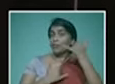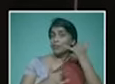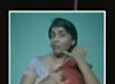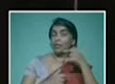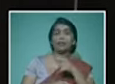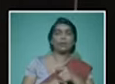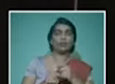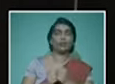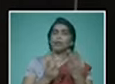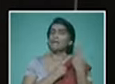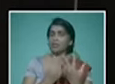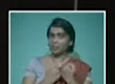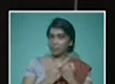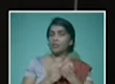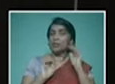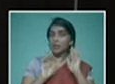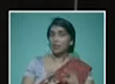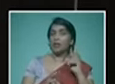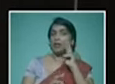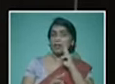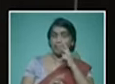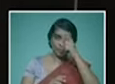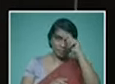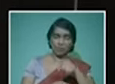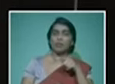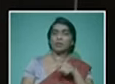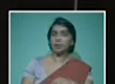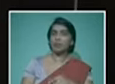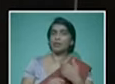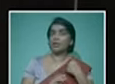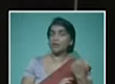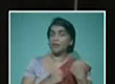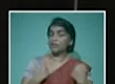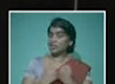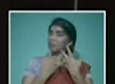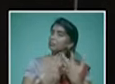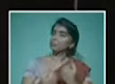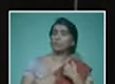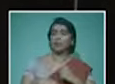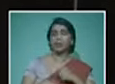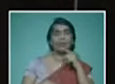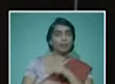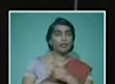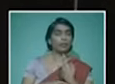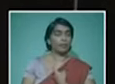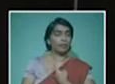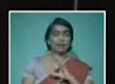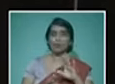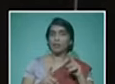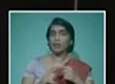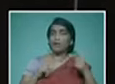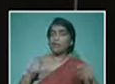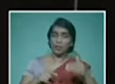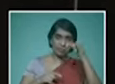වෙලාවේ ඔබතුමාට මේක බාර ගන්න තිබුණා නමුත් රනිල් වික්‍රමසිංහ මැතිතුමා මේ අභියෝගය බාරගත්ත වෙලාවේ එතුමා විතරක් නෙමෙයි